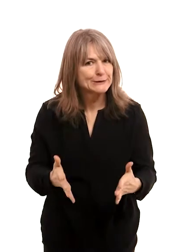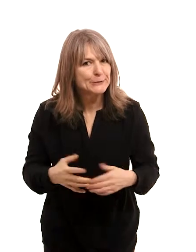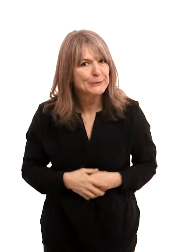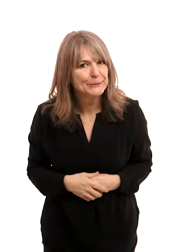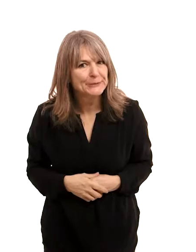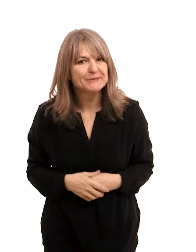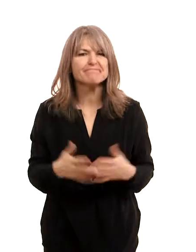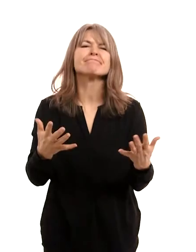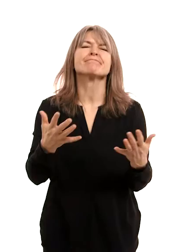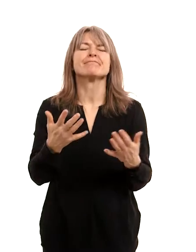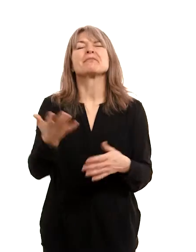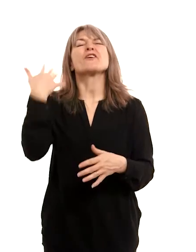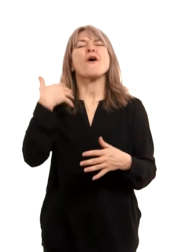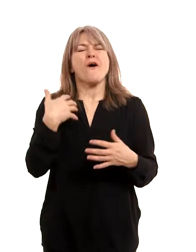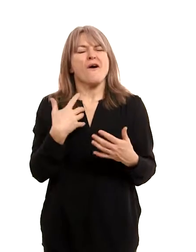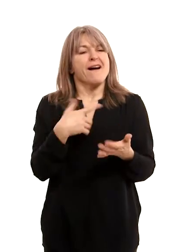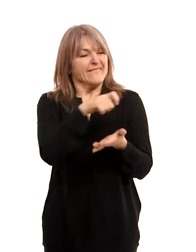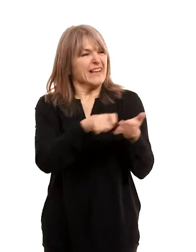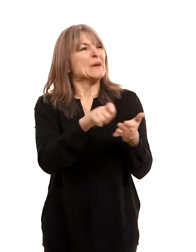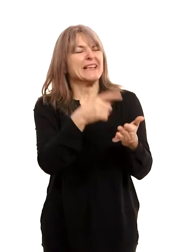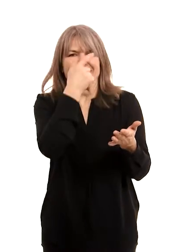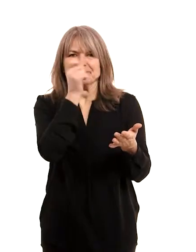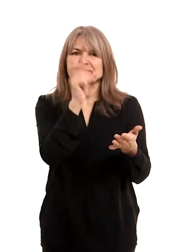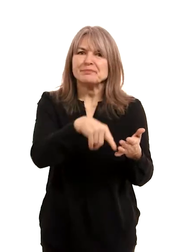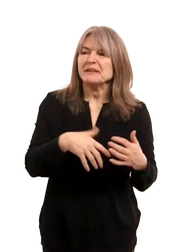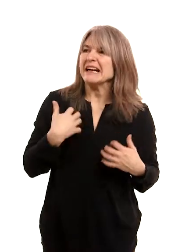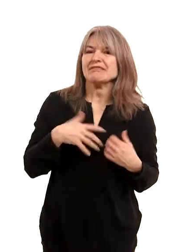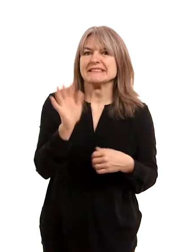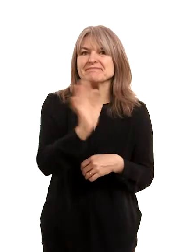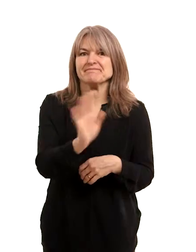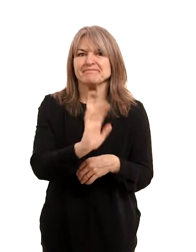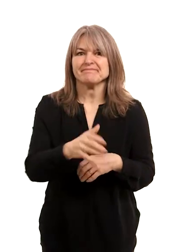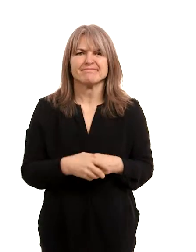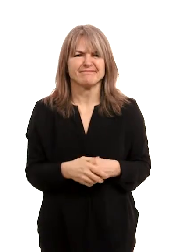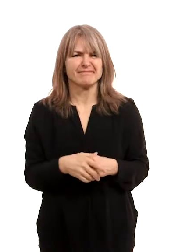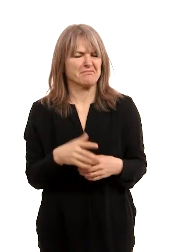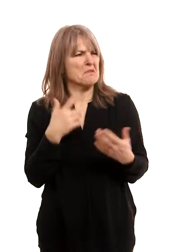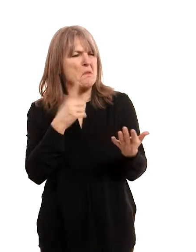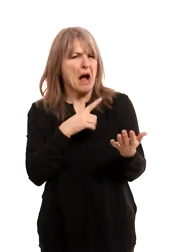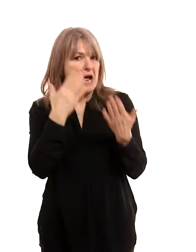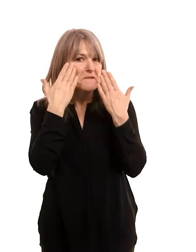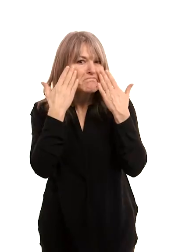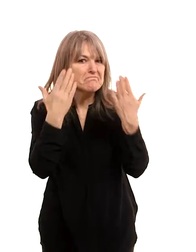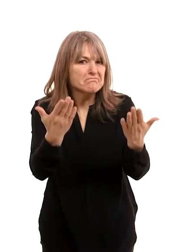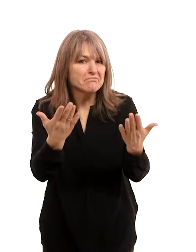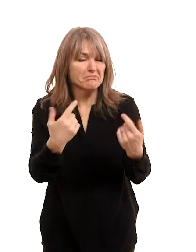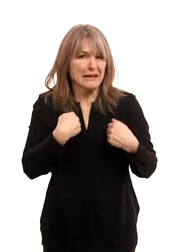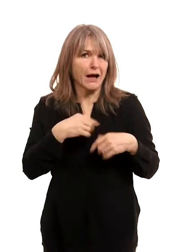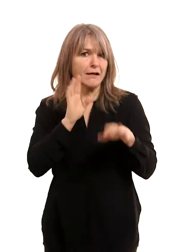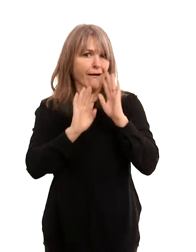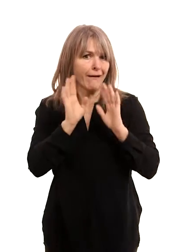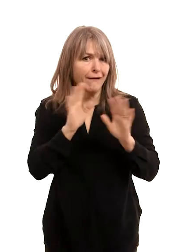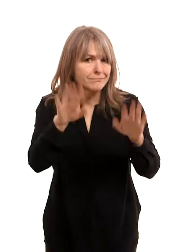o blaen. Fi ddim yn siŵr pam oedd ddim gyda fi diddordeb, jyst bod yn person ifanc, jyst